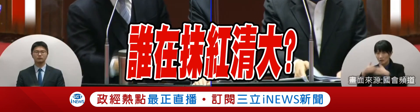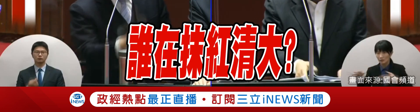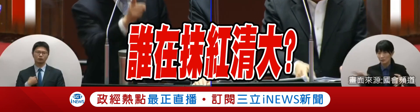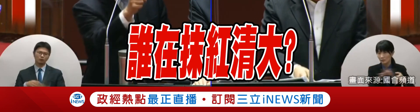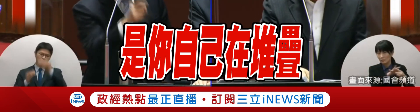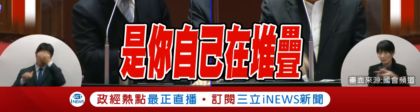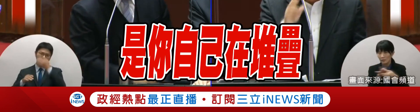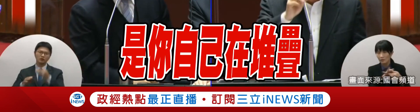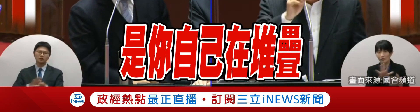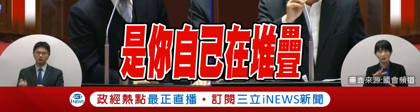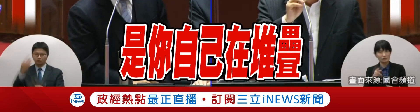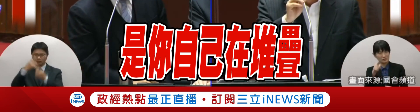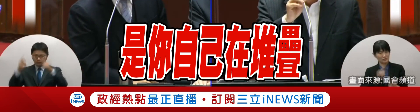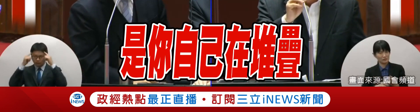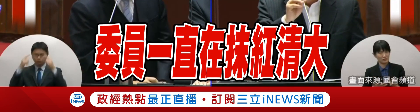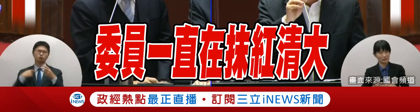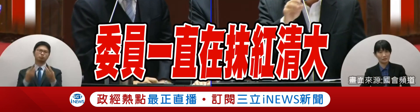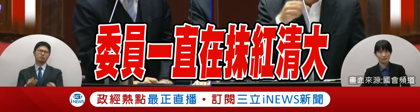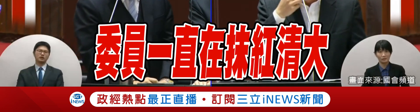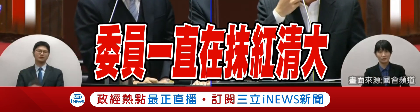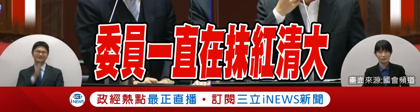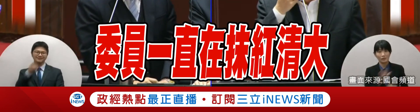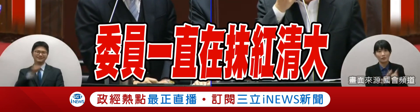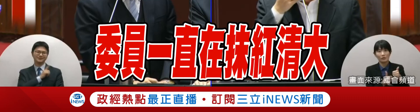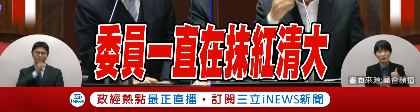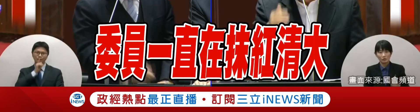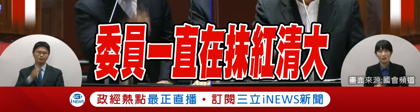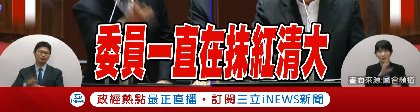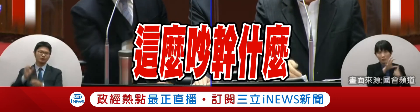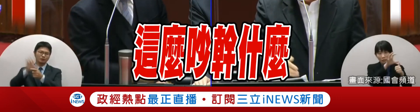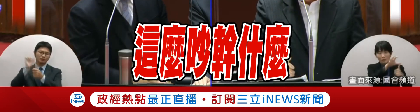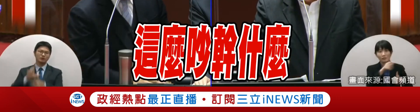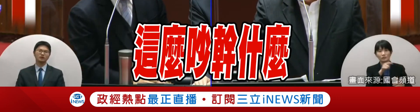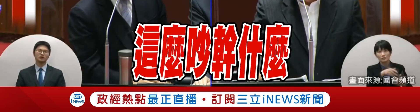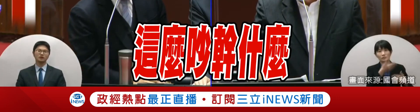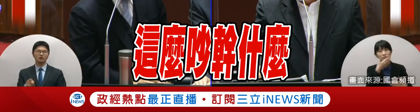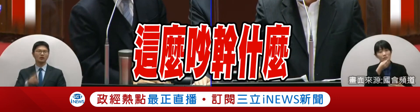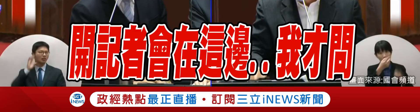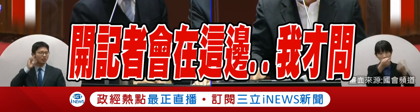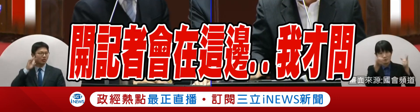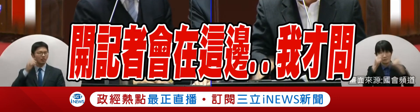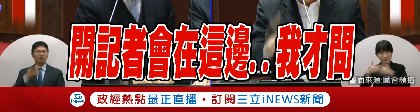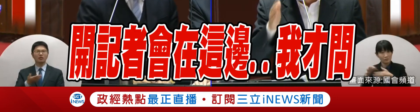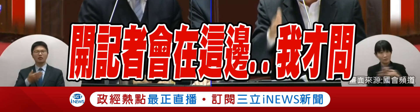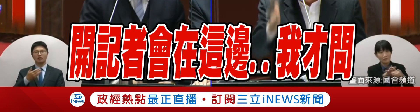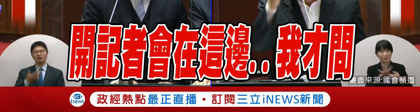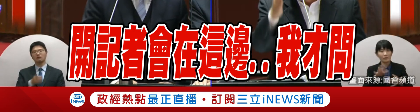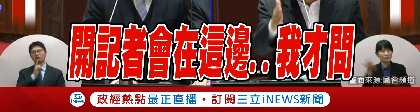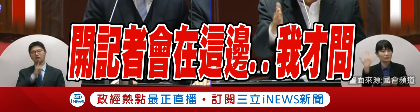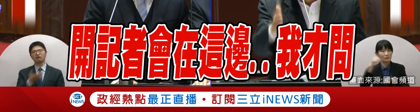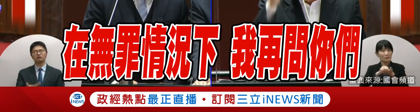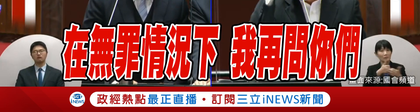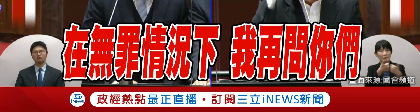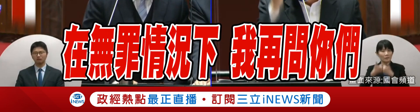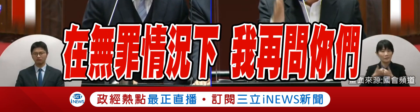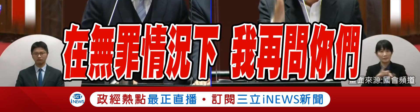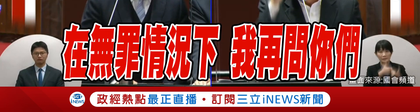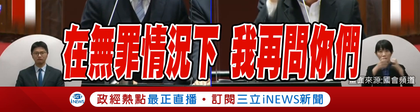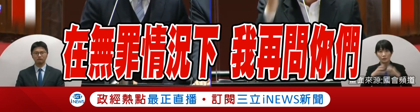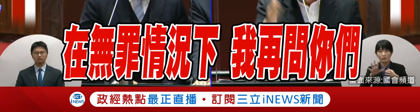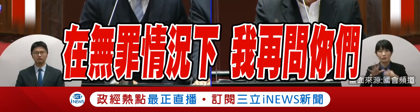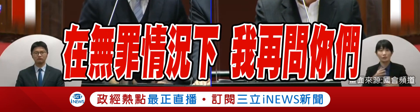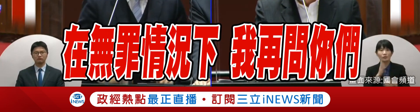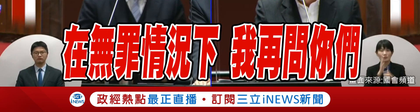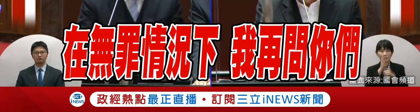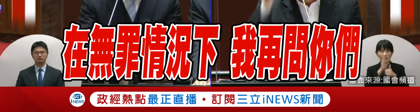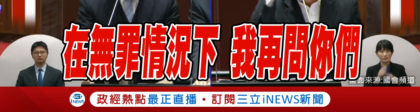红清大？是你自己在堆。 你们的委员一直在抹红清大， 那么吵干什么？ 在记者会这边，在这，所以我在问，在无罪